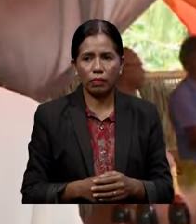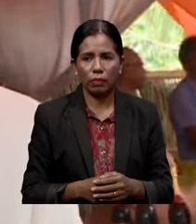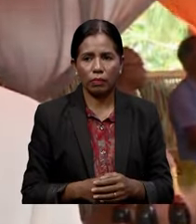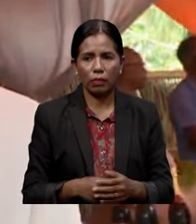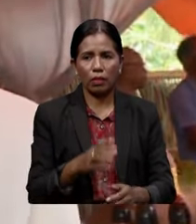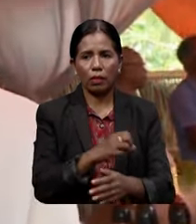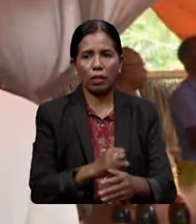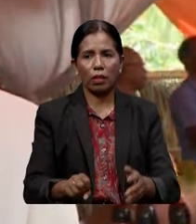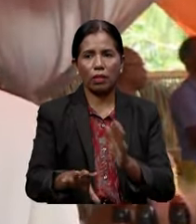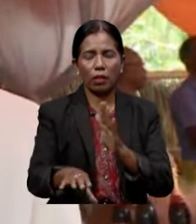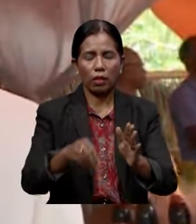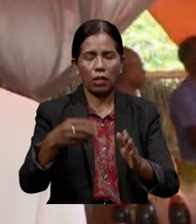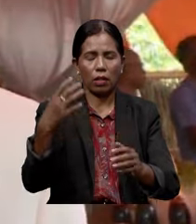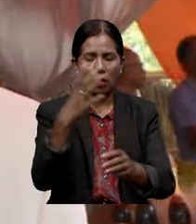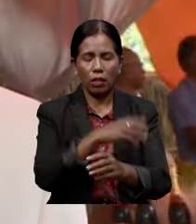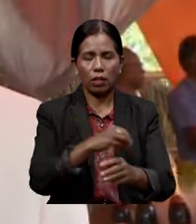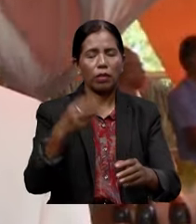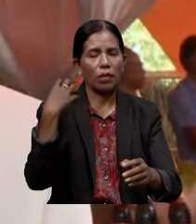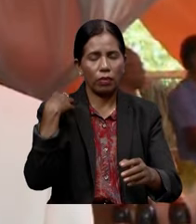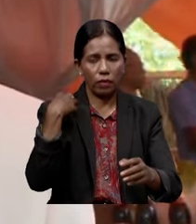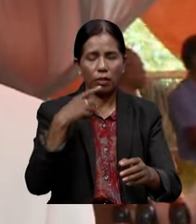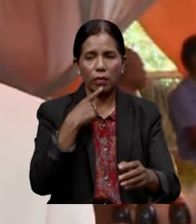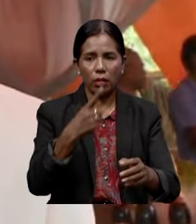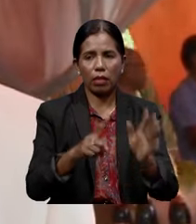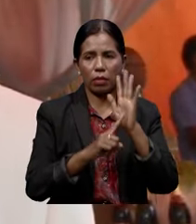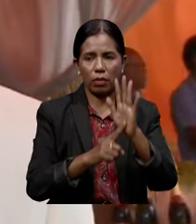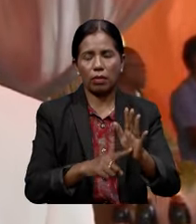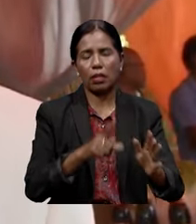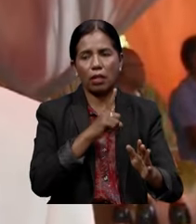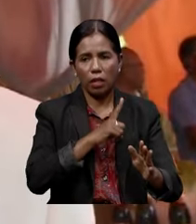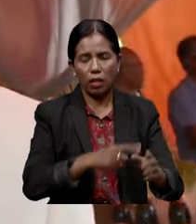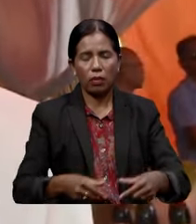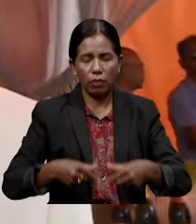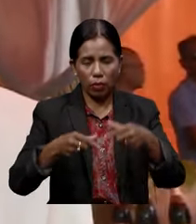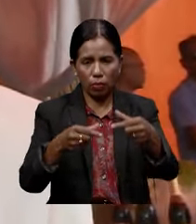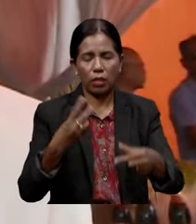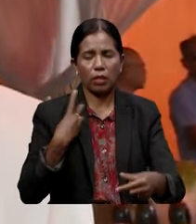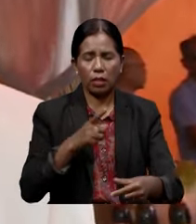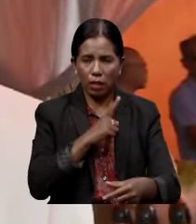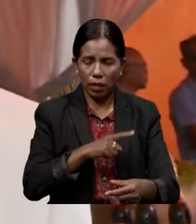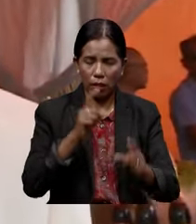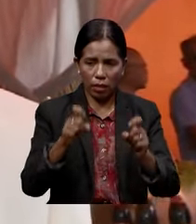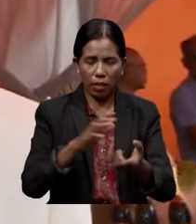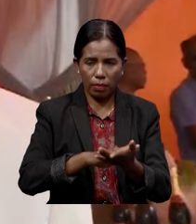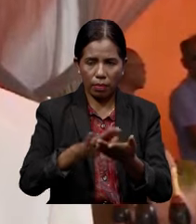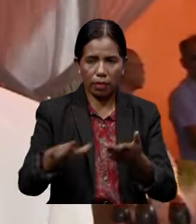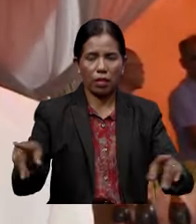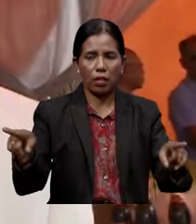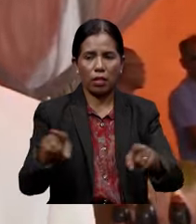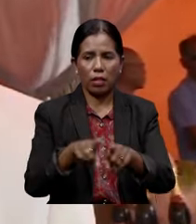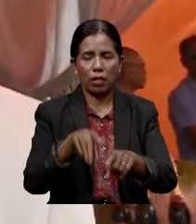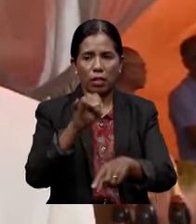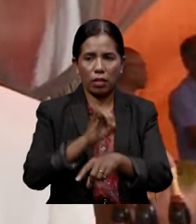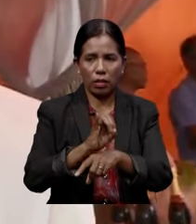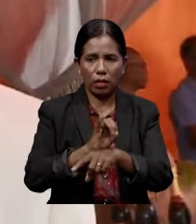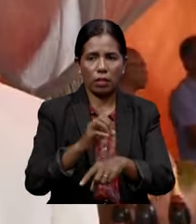saudari satu hetan edifisium ve matia katu do mos itani larang expressa mos itani larang ne ve mat tin ki mos anesan igreja